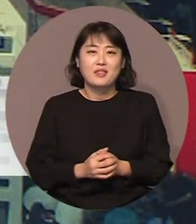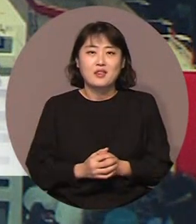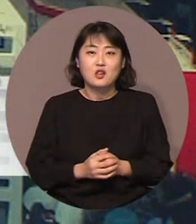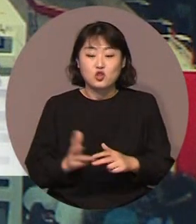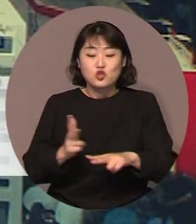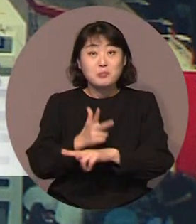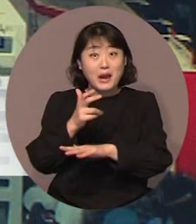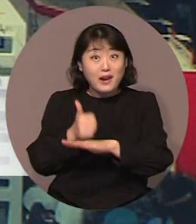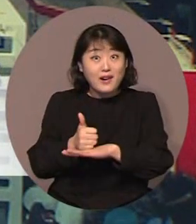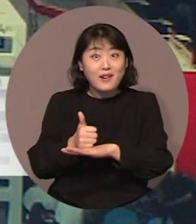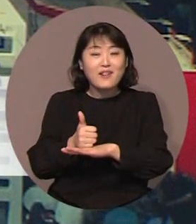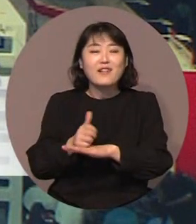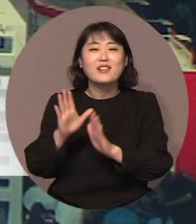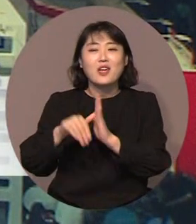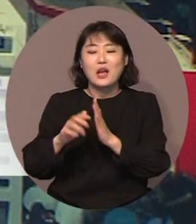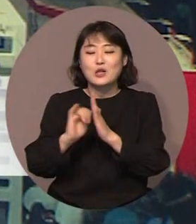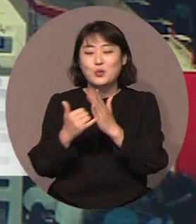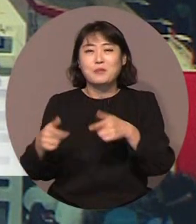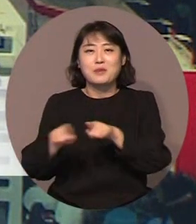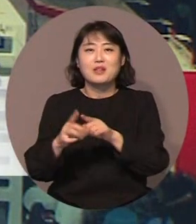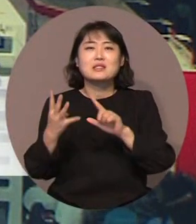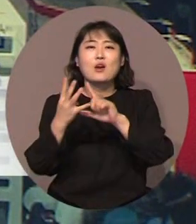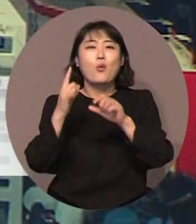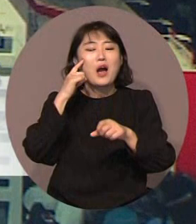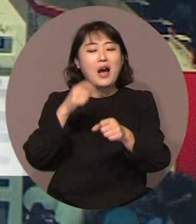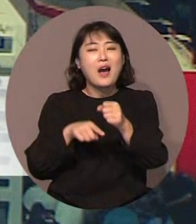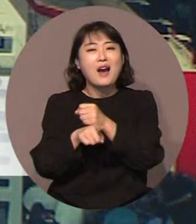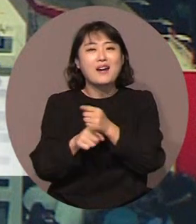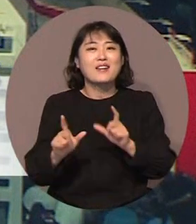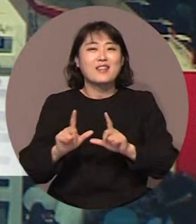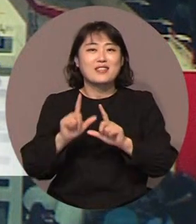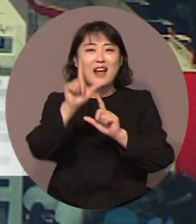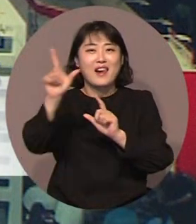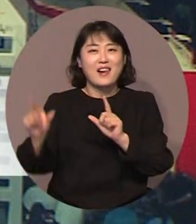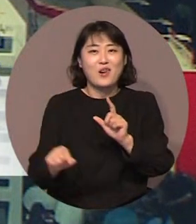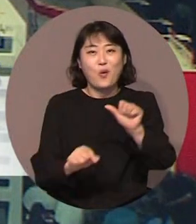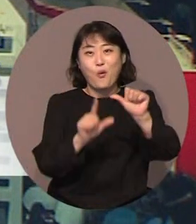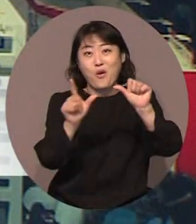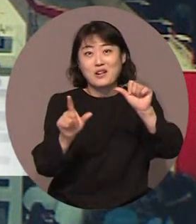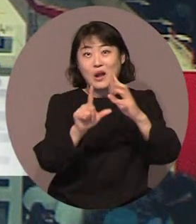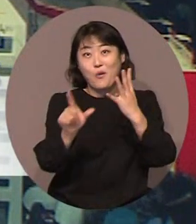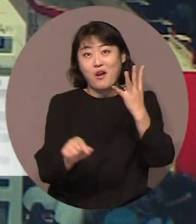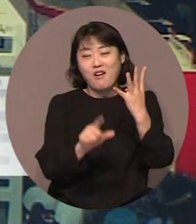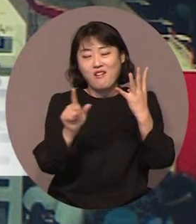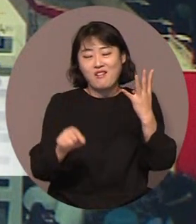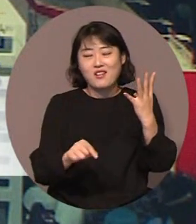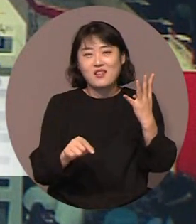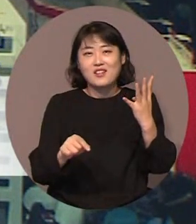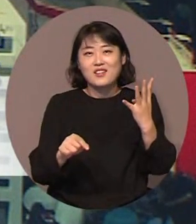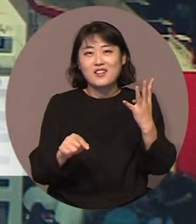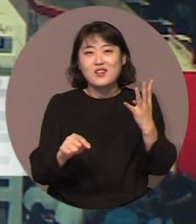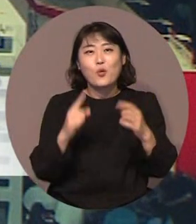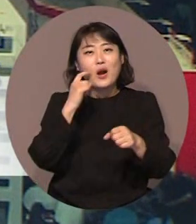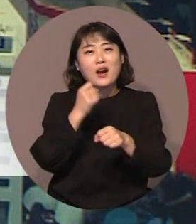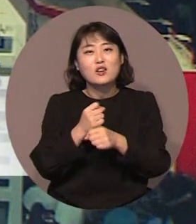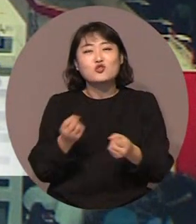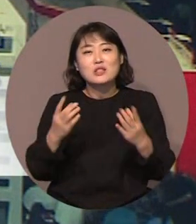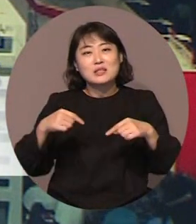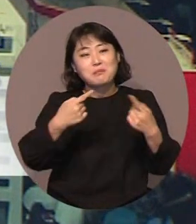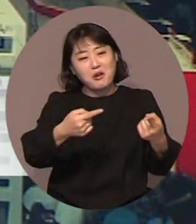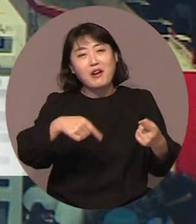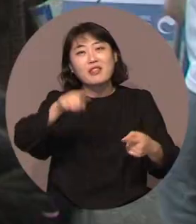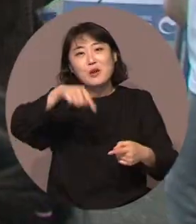주말 가족과 함께 과학의 달 4월을 과학축제를 즐기며 마무리해보시는 건 어떨까요? 고병관 기자가